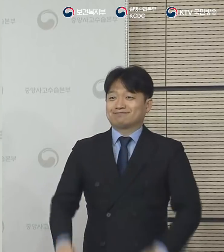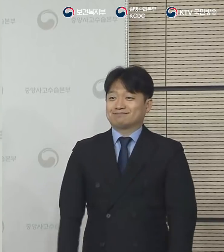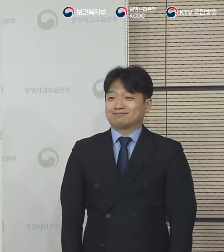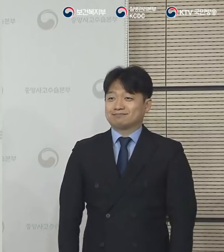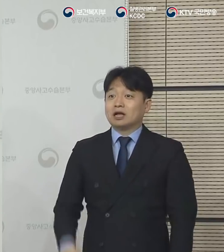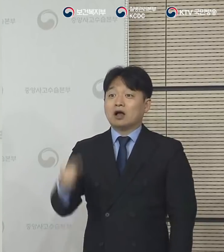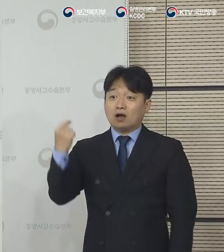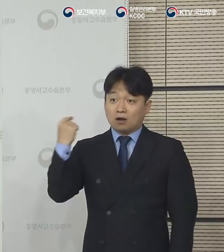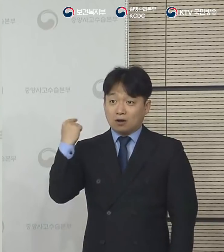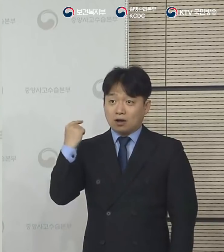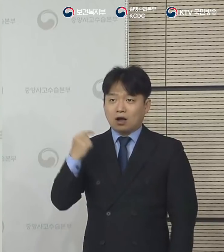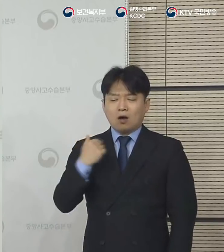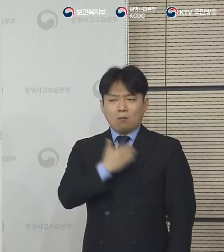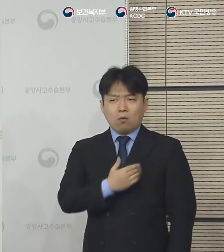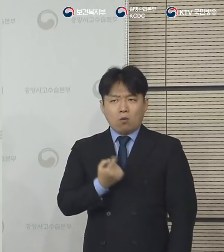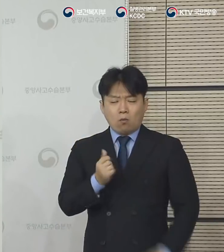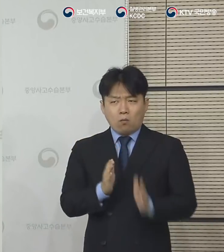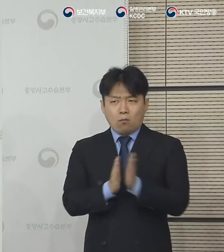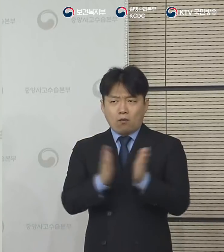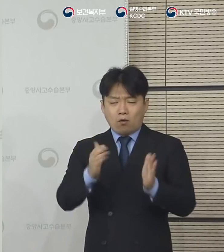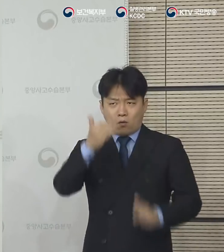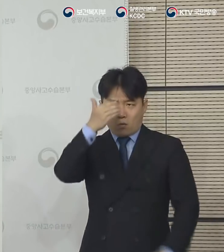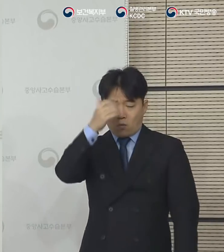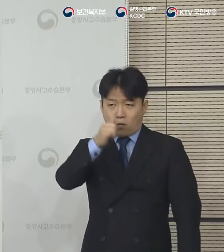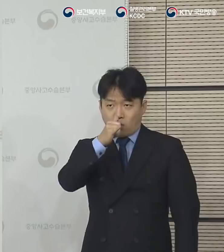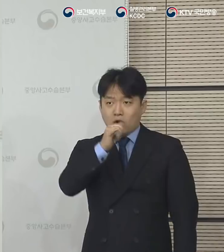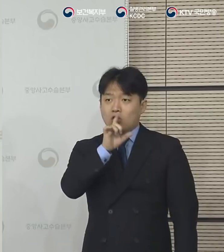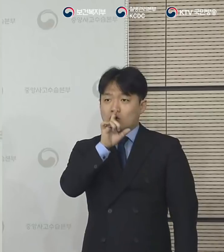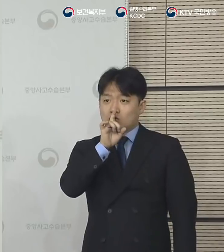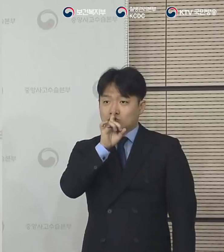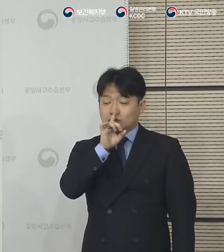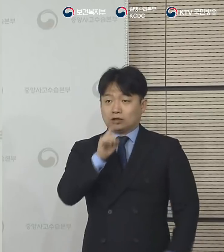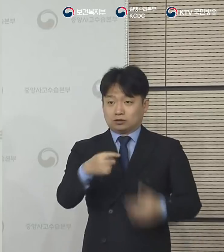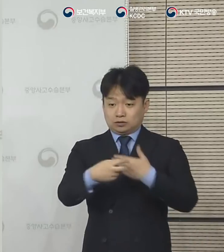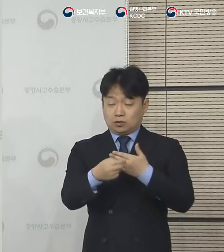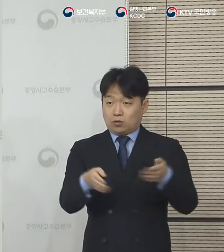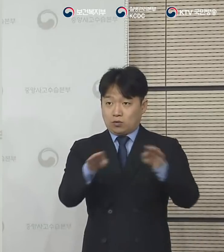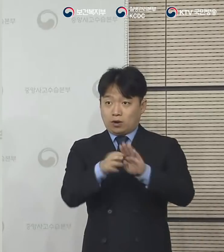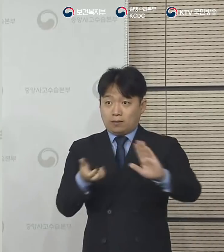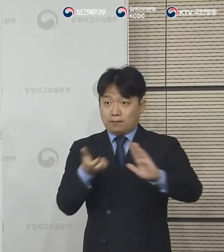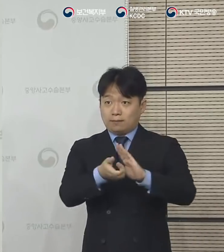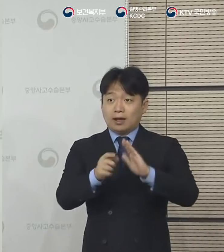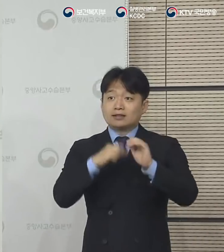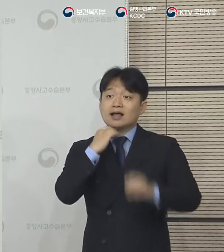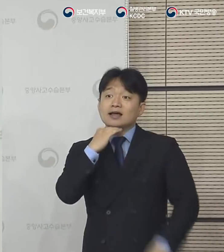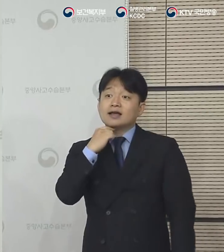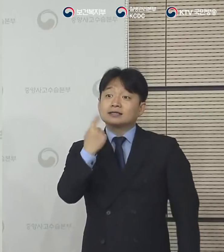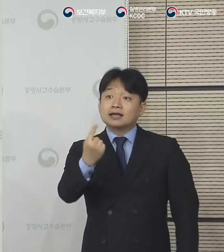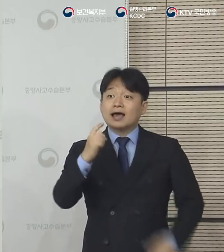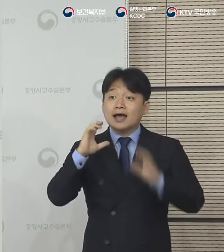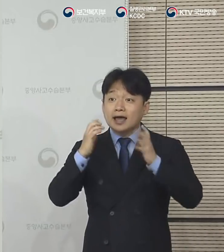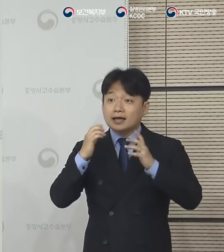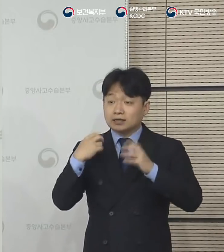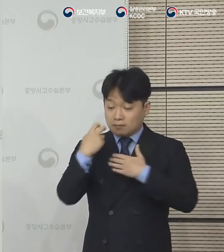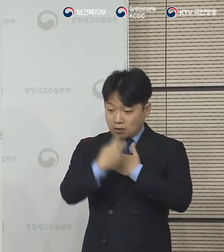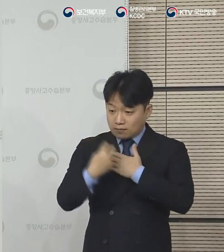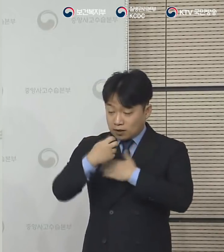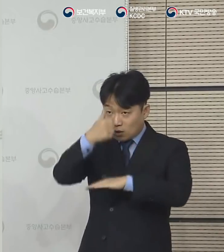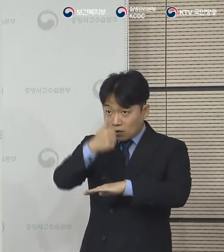어제 발열 증세로 인해 국립중앙의료원으로 이송된 1살 아기는 진단검사